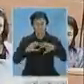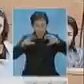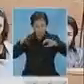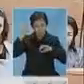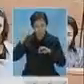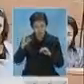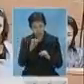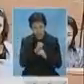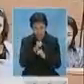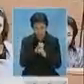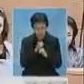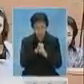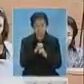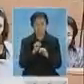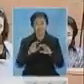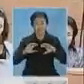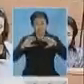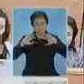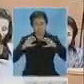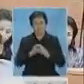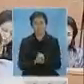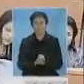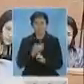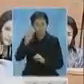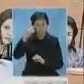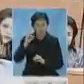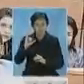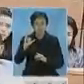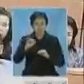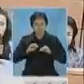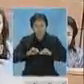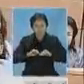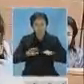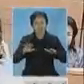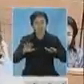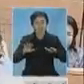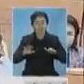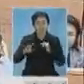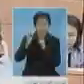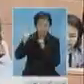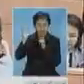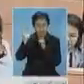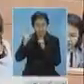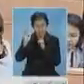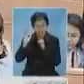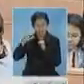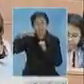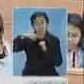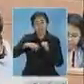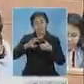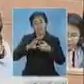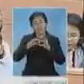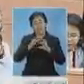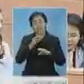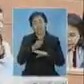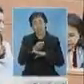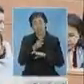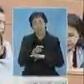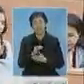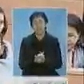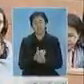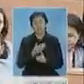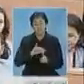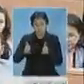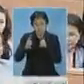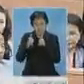ที่นางสาวยิ่งลักษณ์ชินวัตรประกาศตั้งแต่การปราศรัยปิดเวทีที่สนามรัชมังคลากีฬาสถานผมยืนอยู่ข้าง